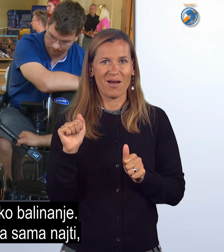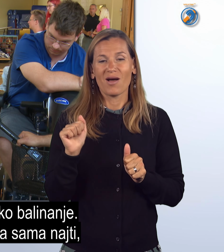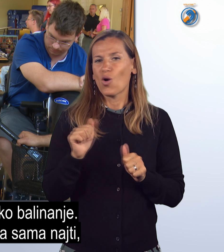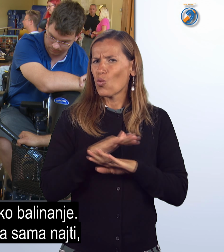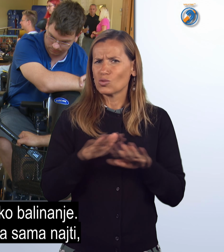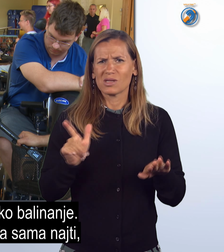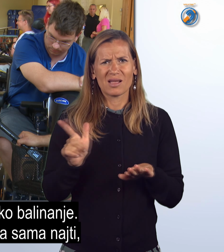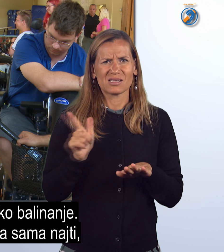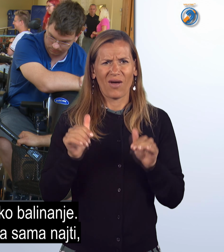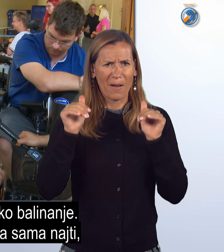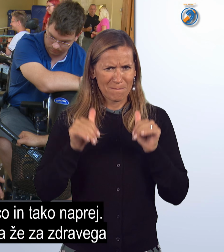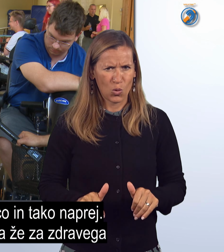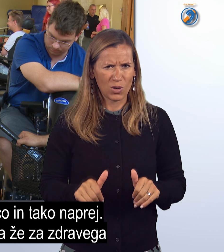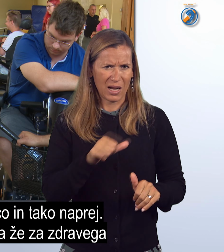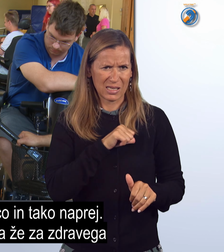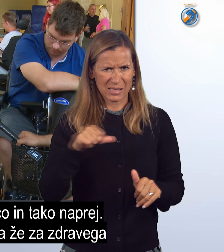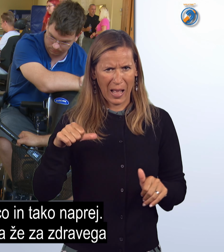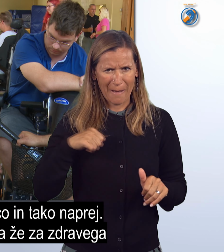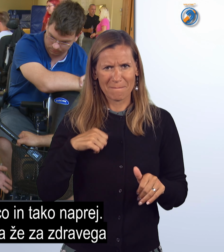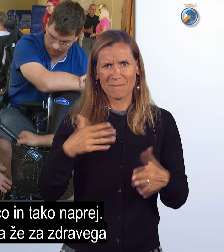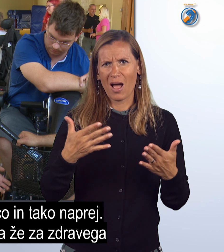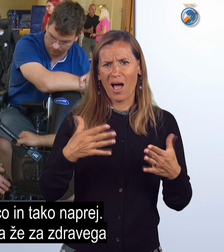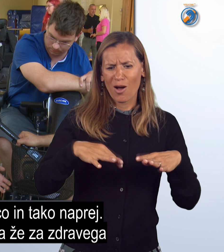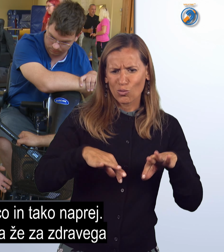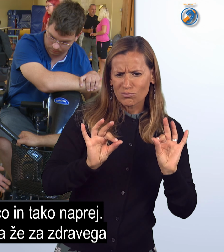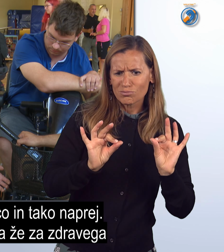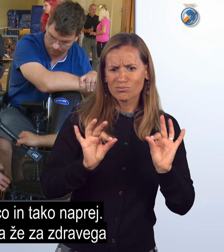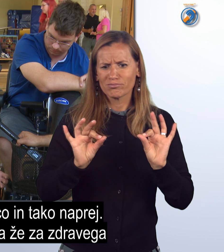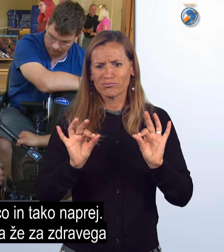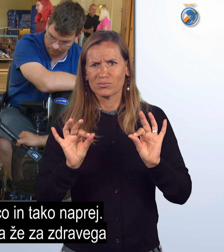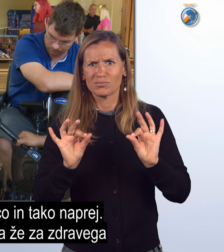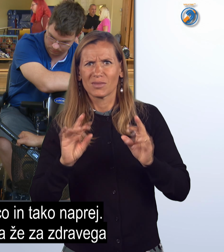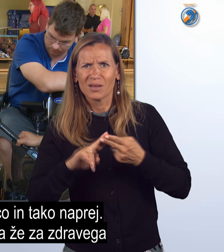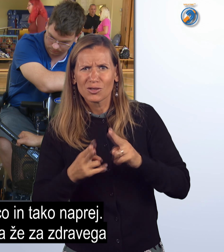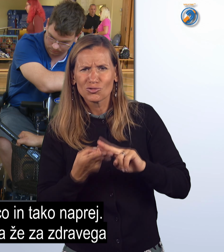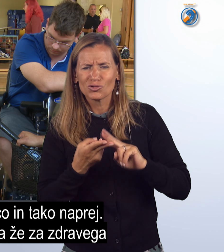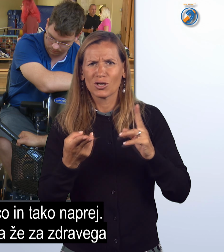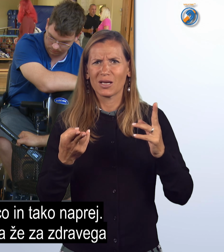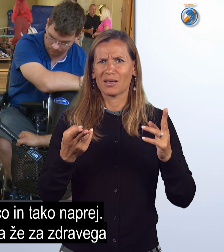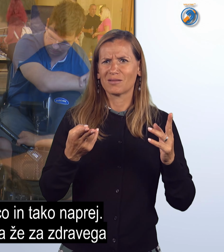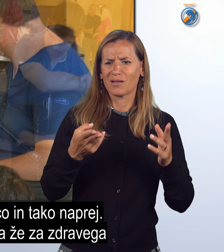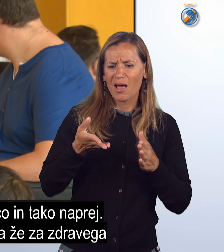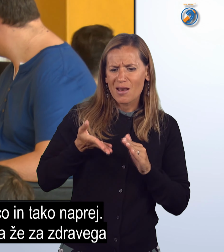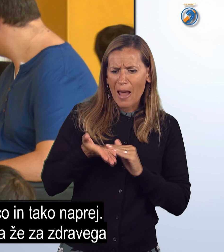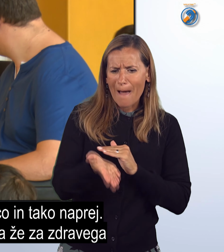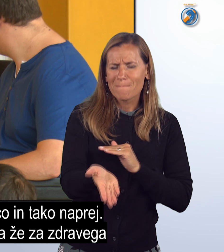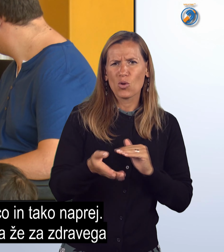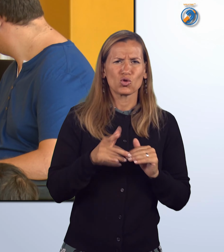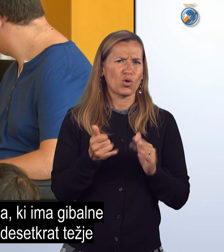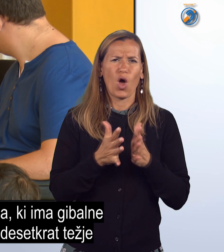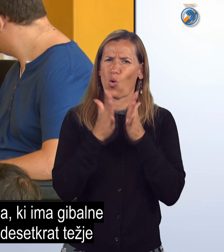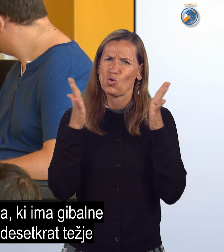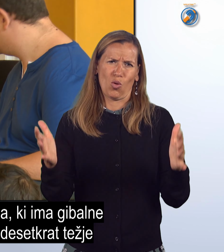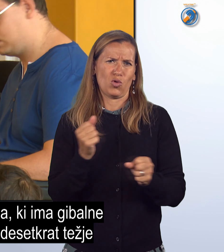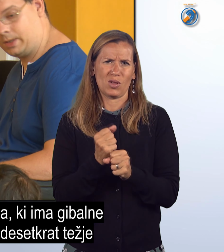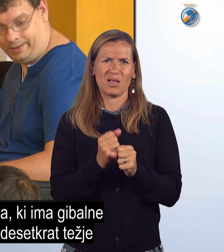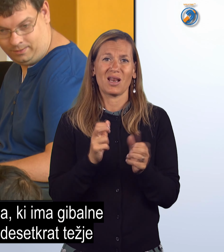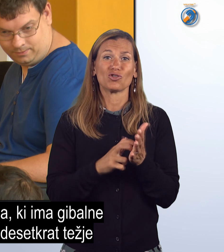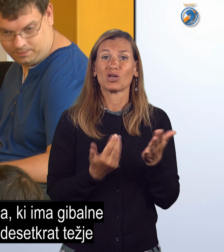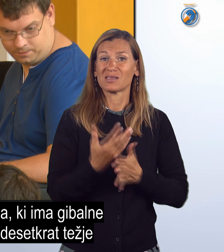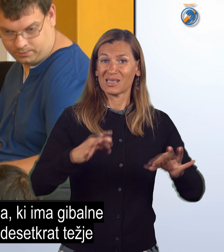sama najdati, pogruntati rampo in tako naprej. Tako da to je ogromen dela. Že za enega čist zdravga